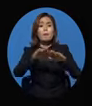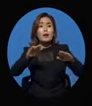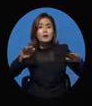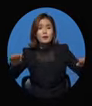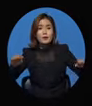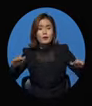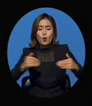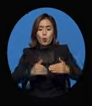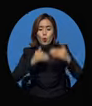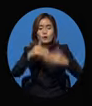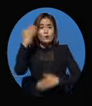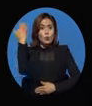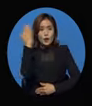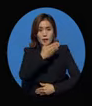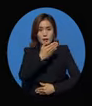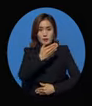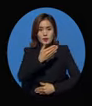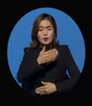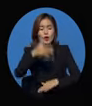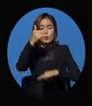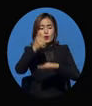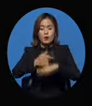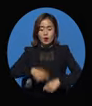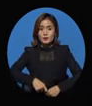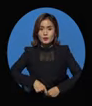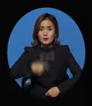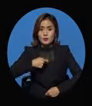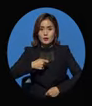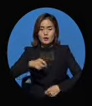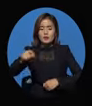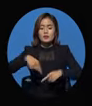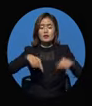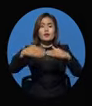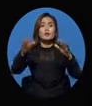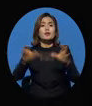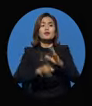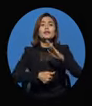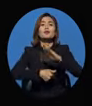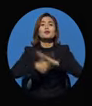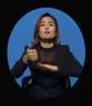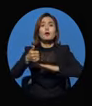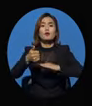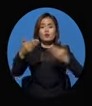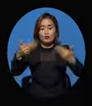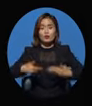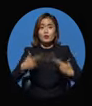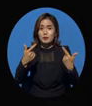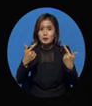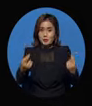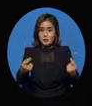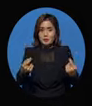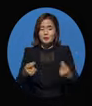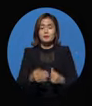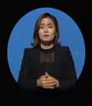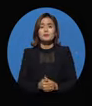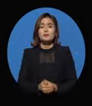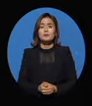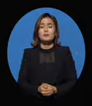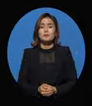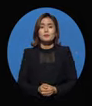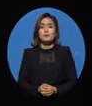과정이 긍정하고 개도 가정 의로운 정당이 될 수 있다는 희망을 보여주는 것이라고 생각합니다